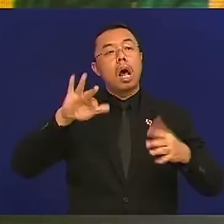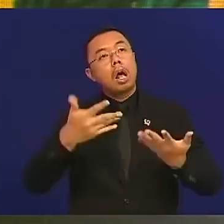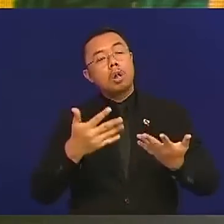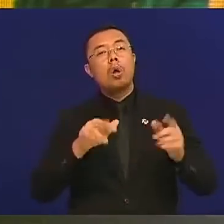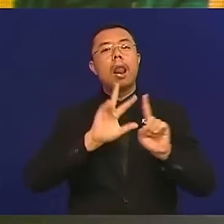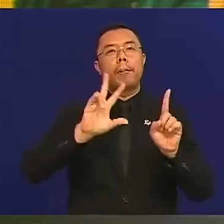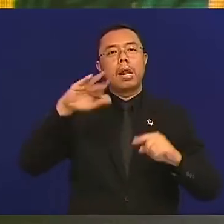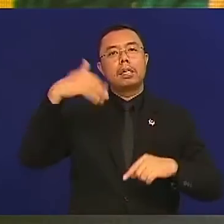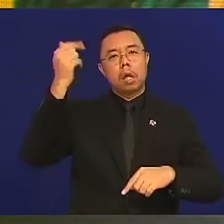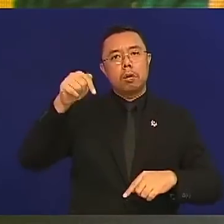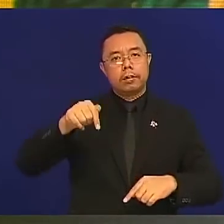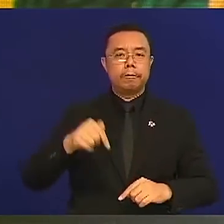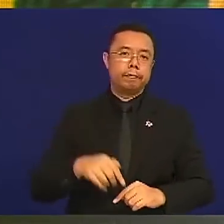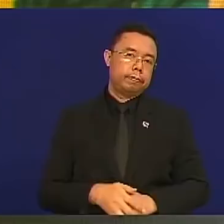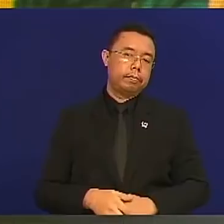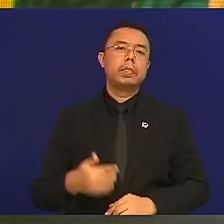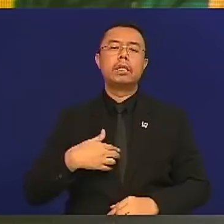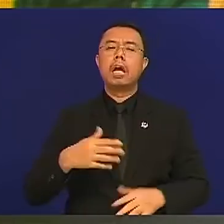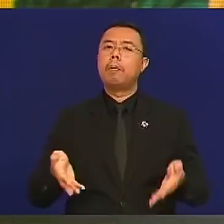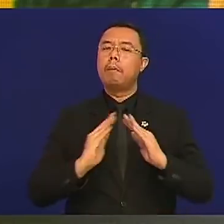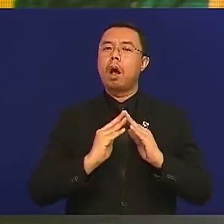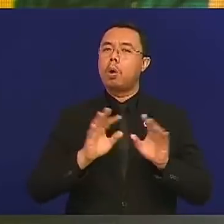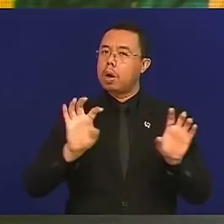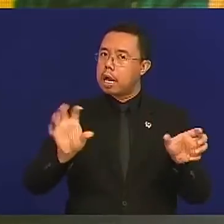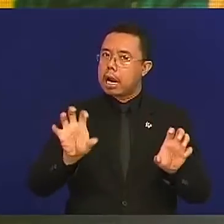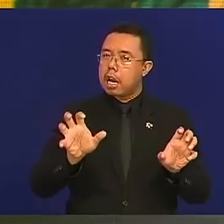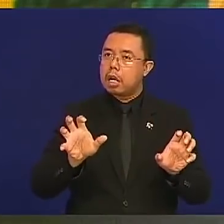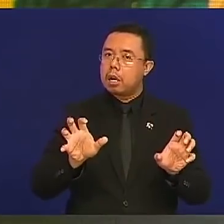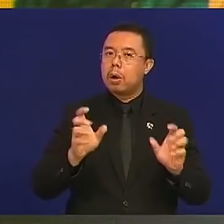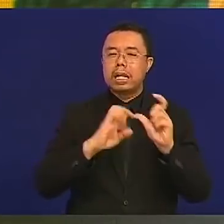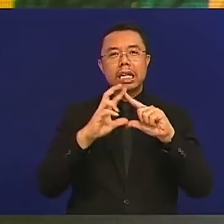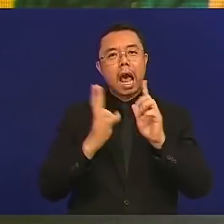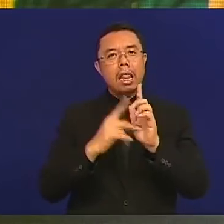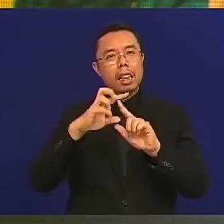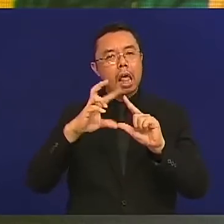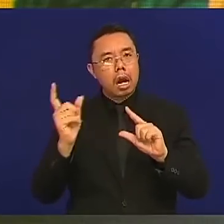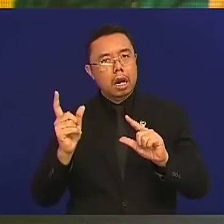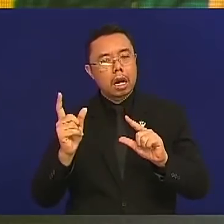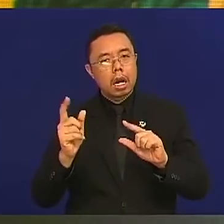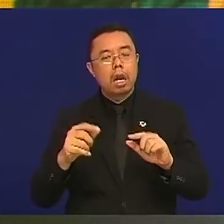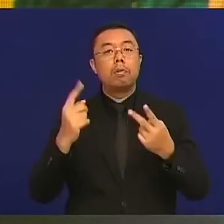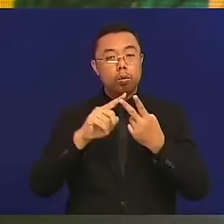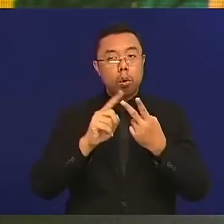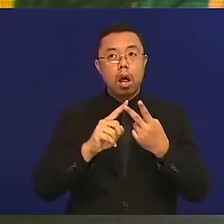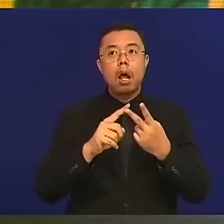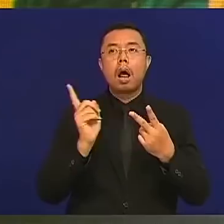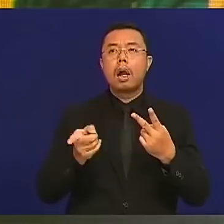tahun ke-18. Saya membangun radio di Siantar, saudaraku. Lalu di